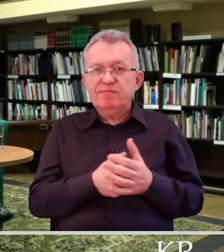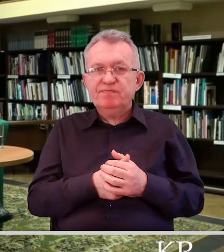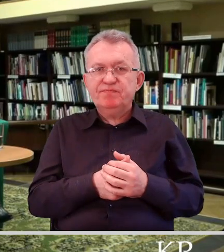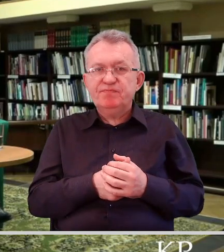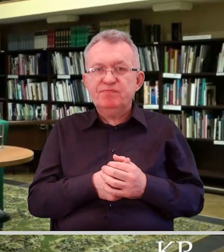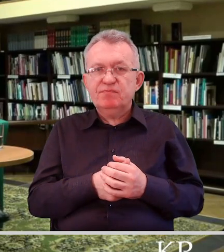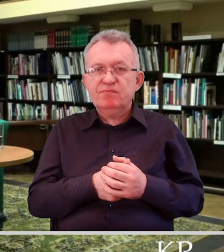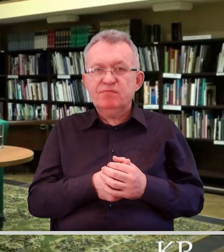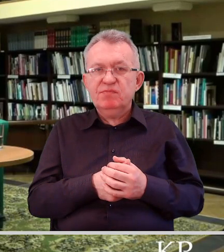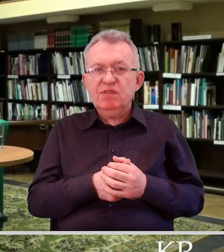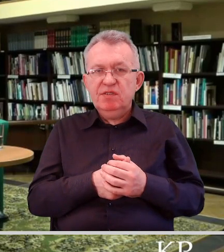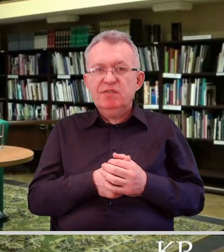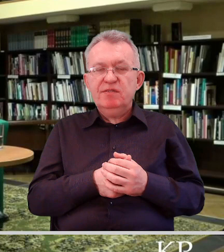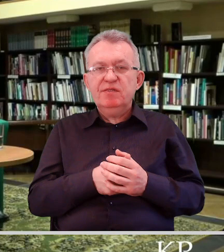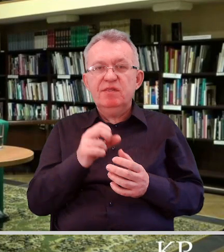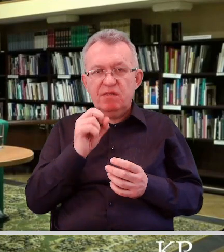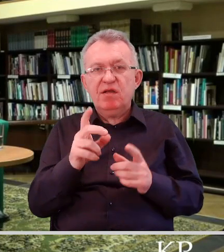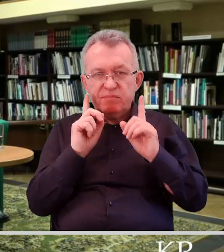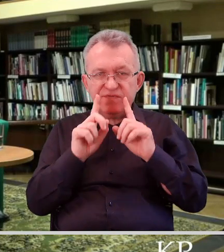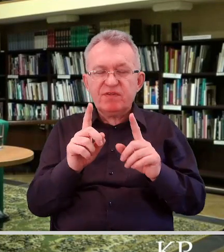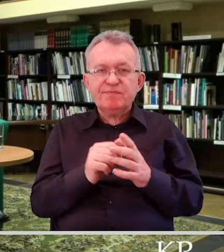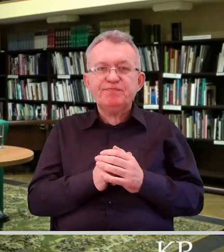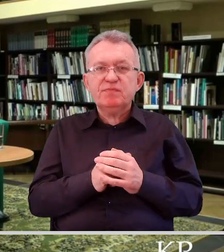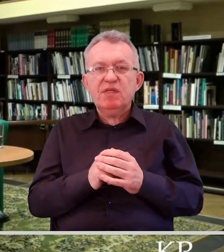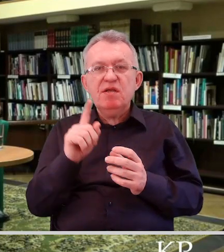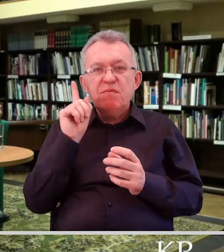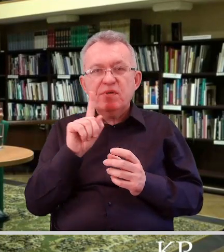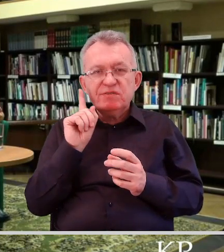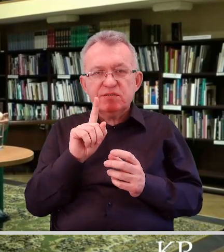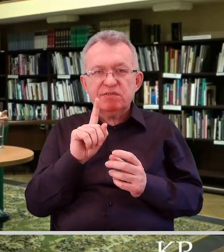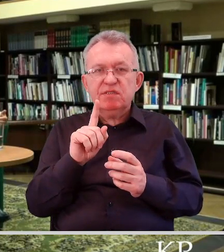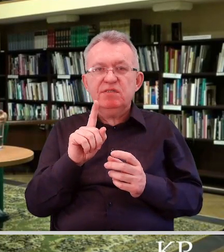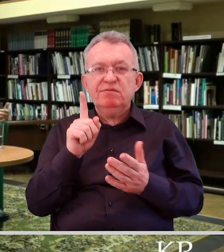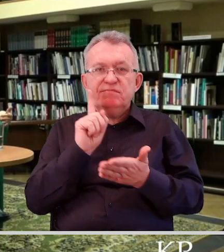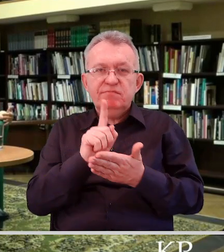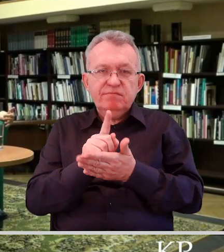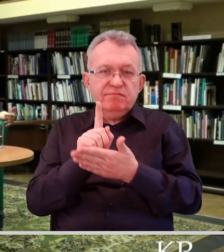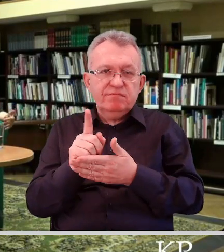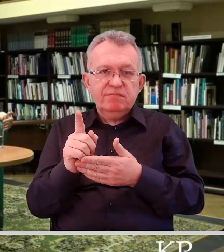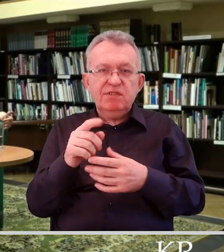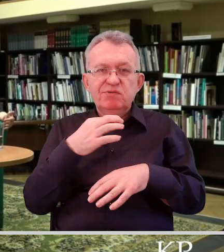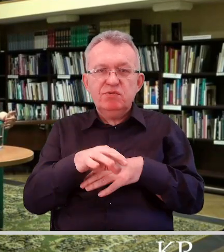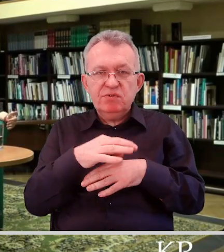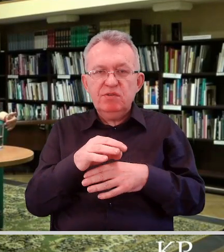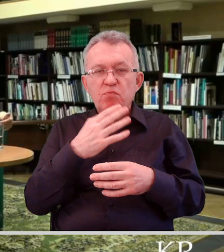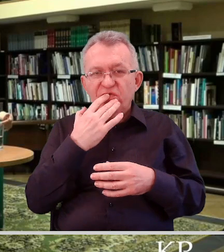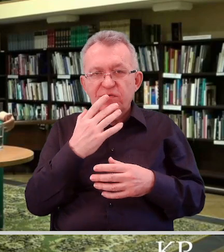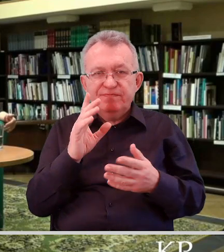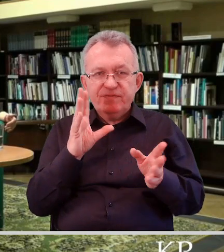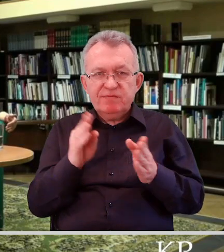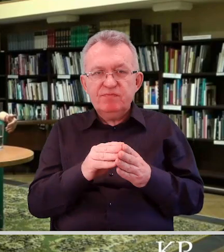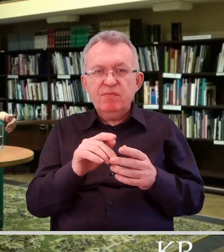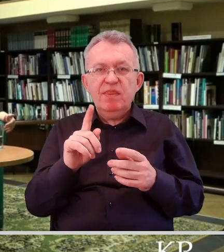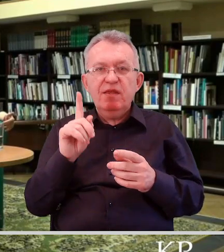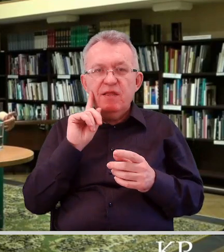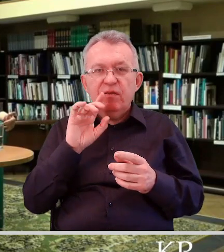ogóle też takie definiowanie się mężczyznami, czy też osiągnięciami, to też ze studentami przerabiałam, że najpierw